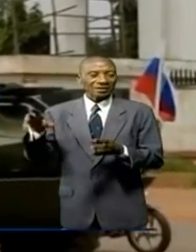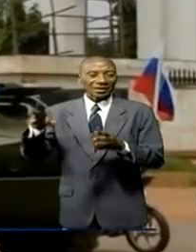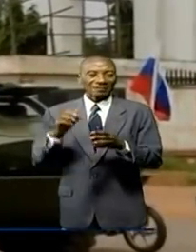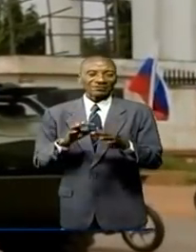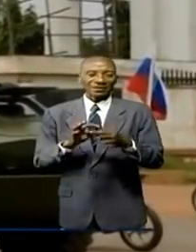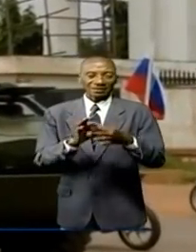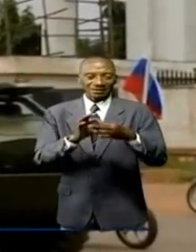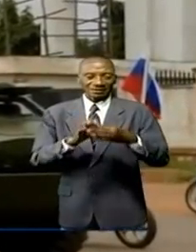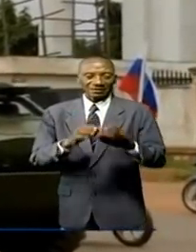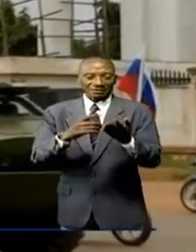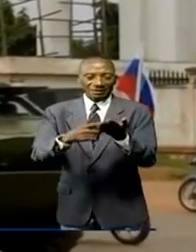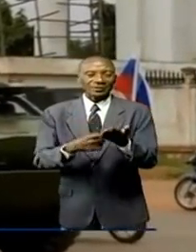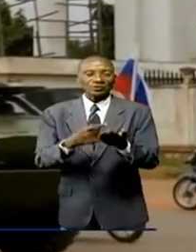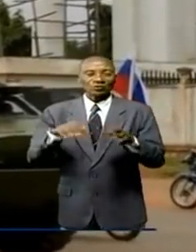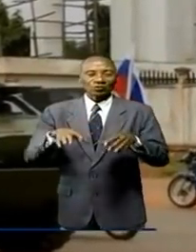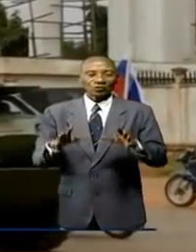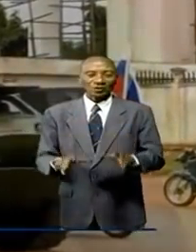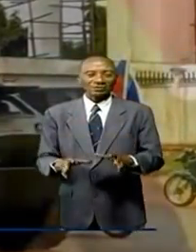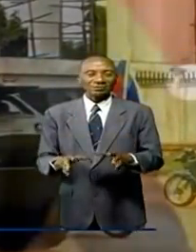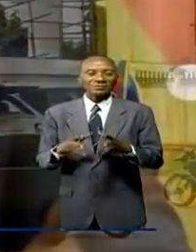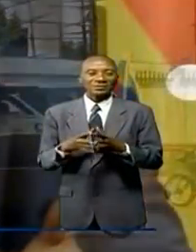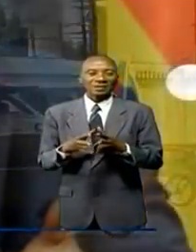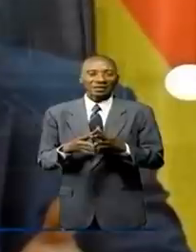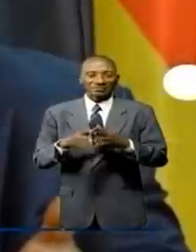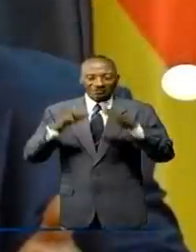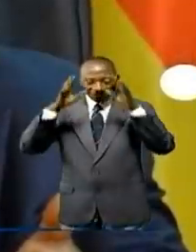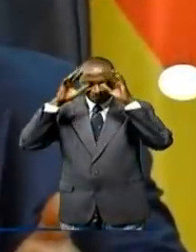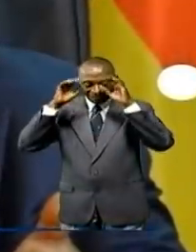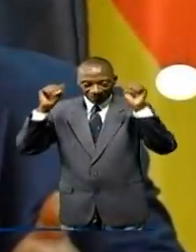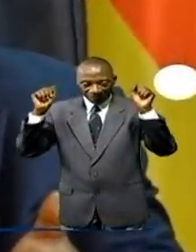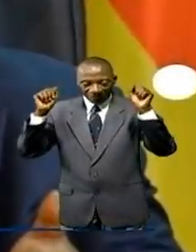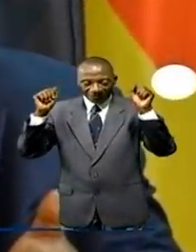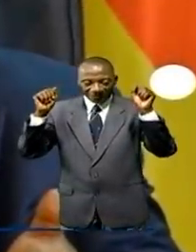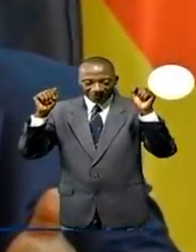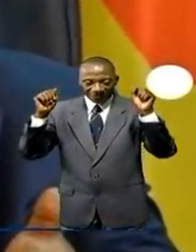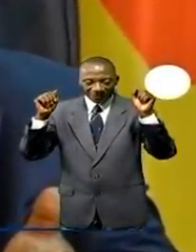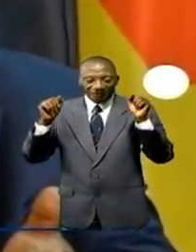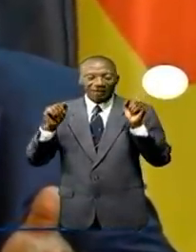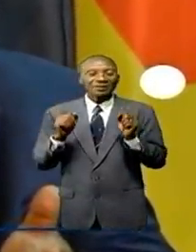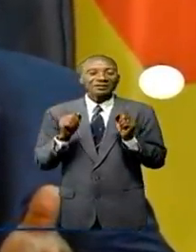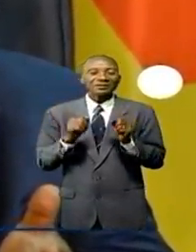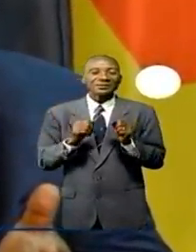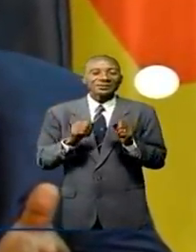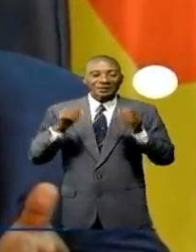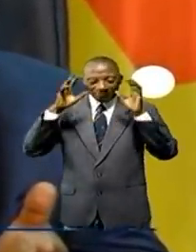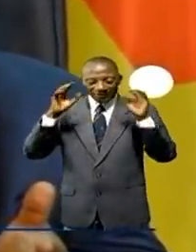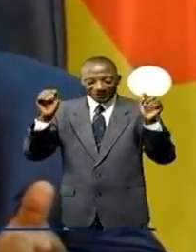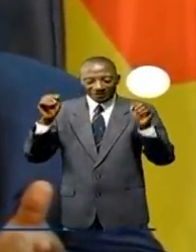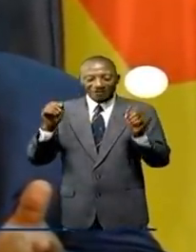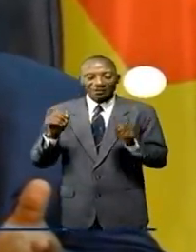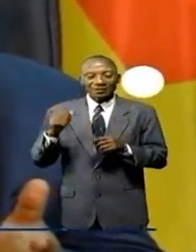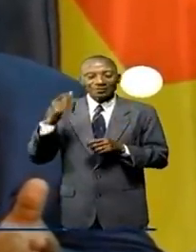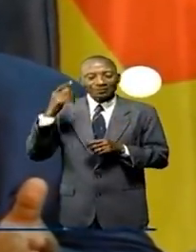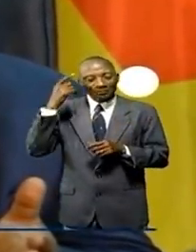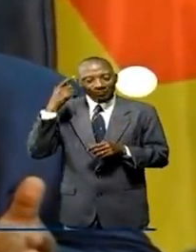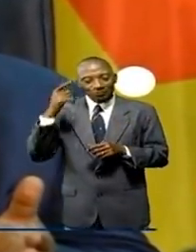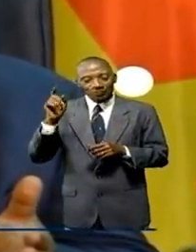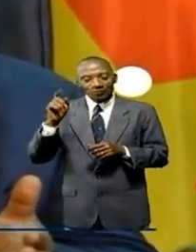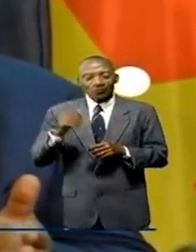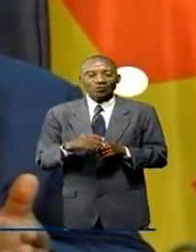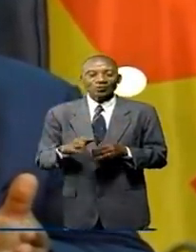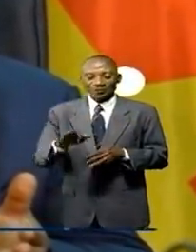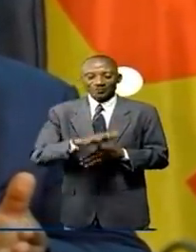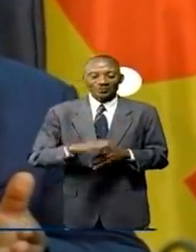angolaise assurée par le président João Gonçalves Lourenço, président en exercice de la